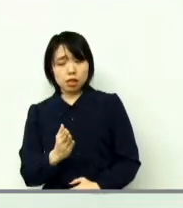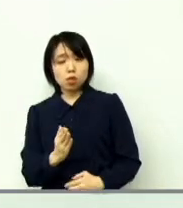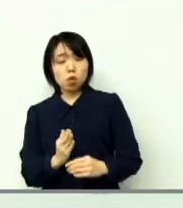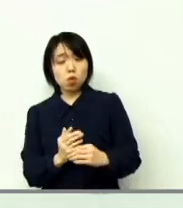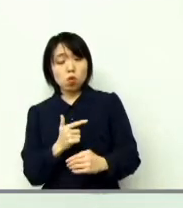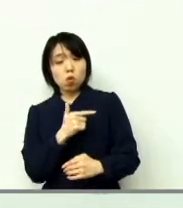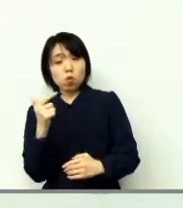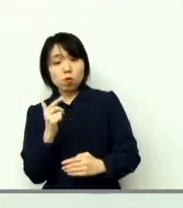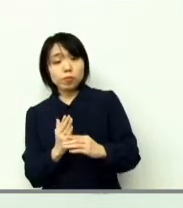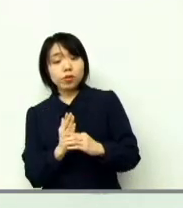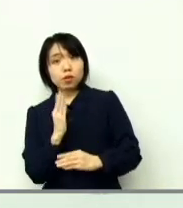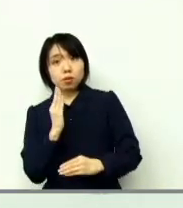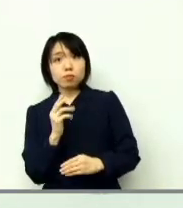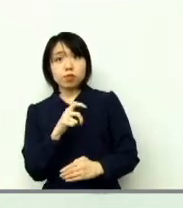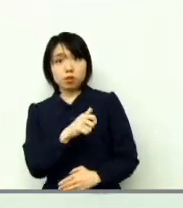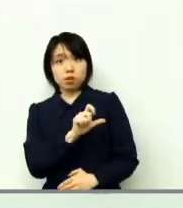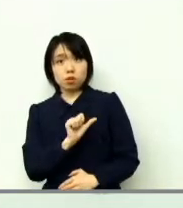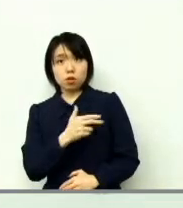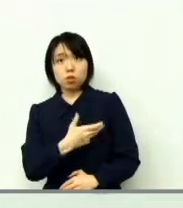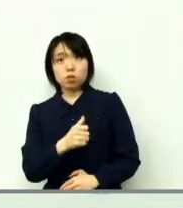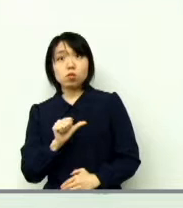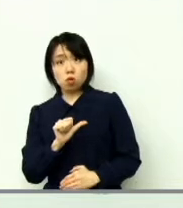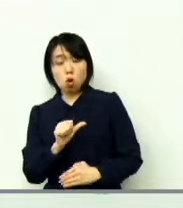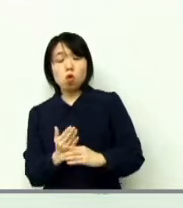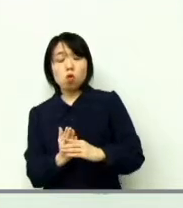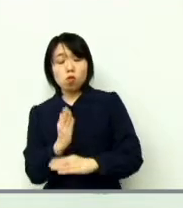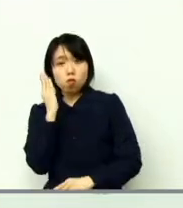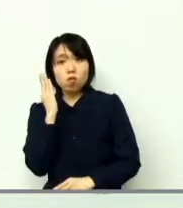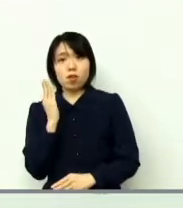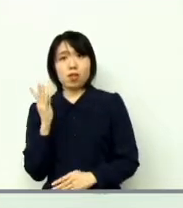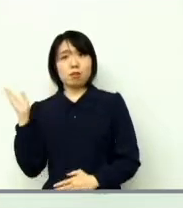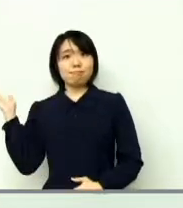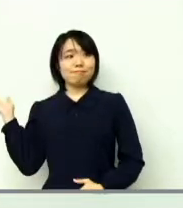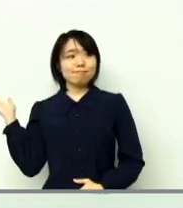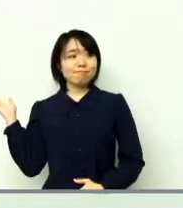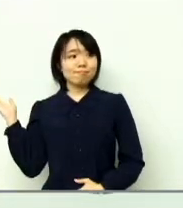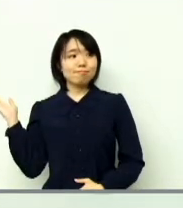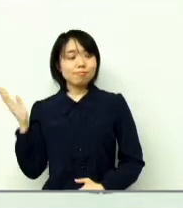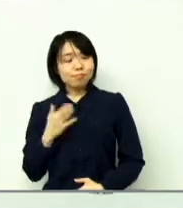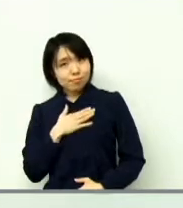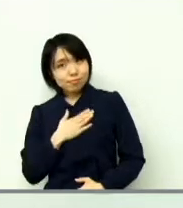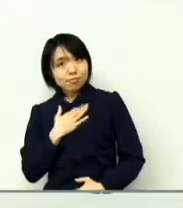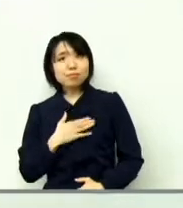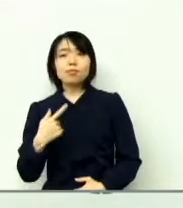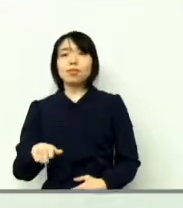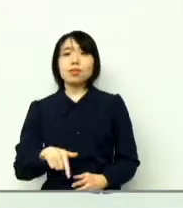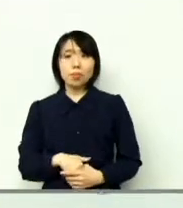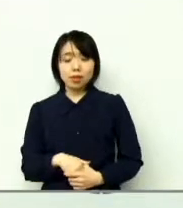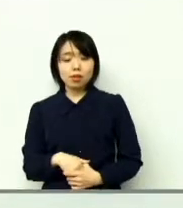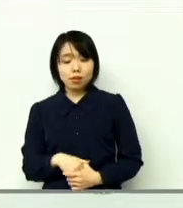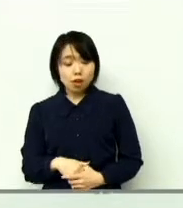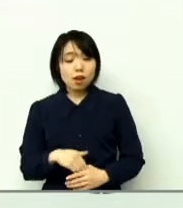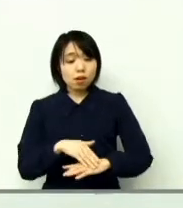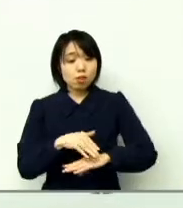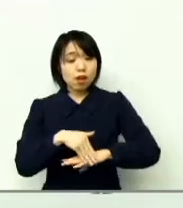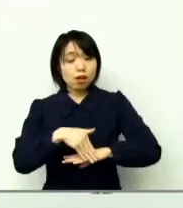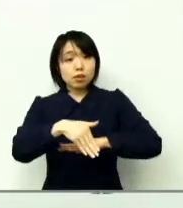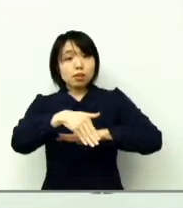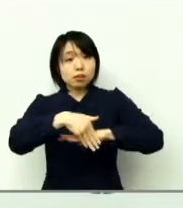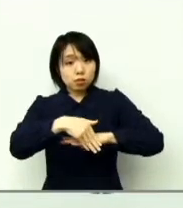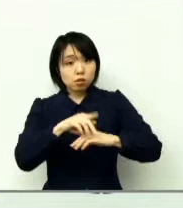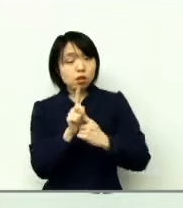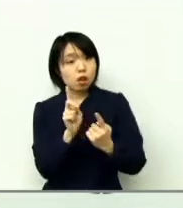値となりました。各区所で取り組む良い事例については情報共有をしていくと